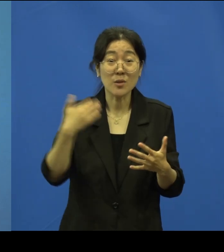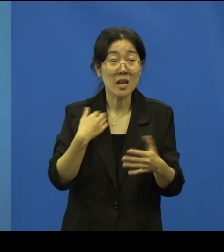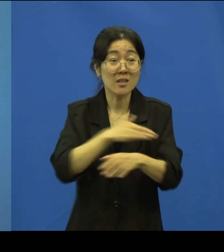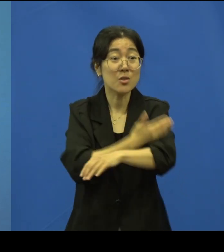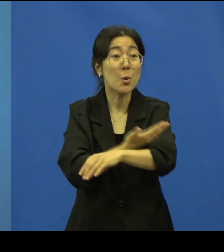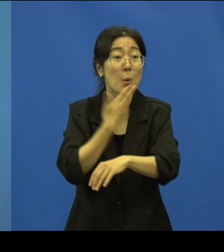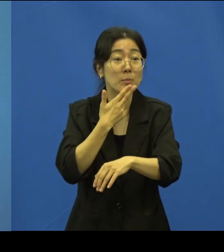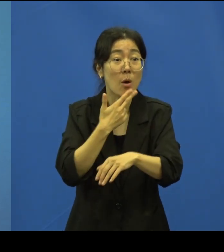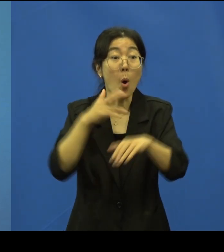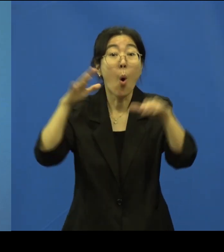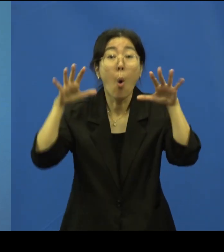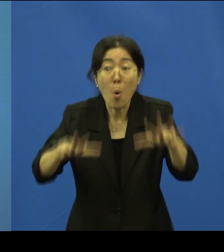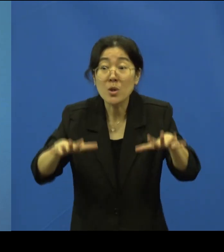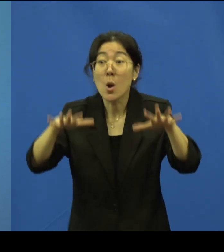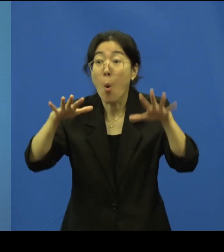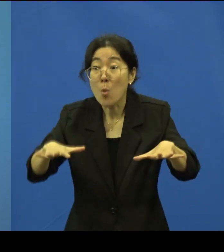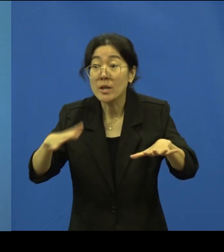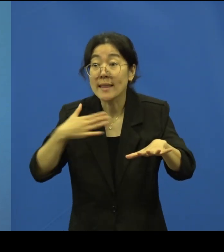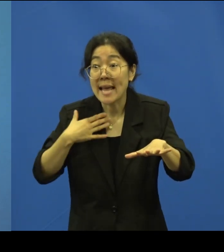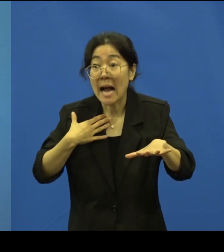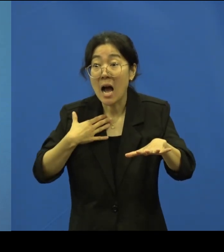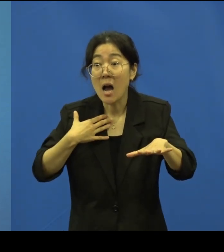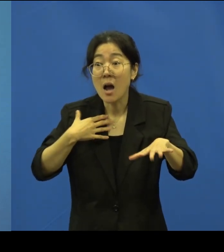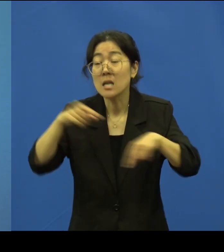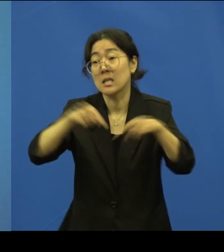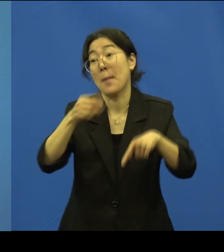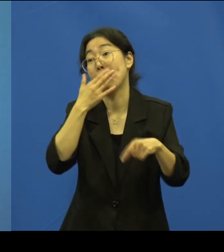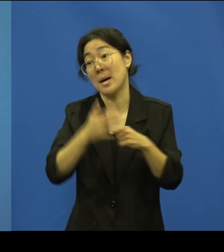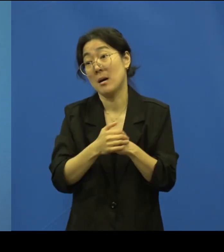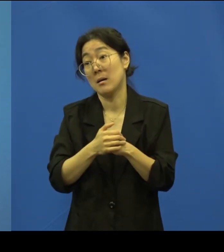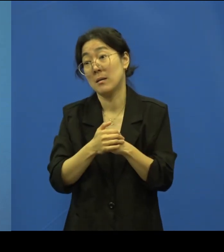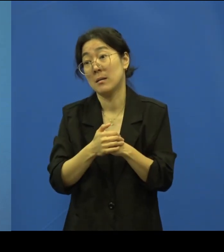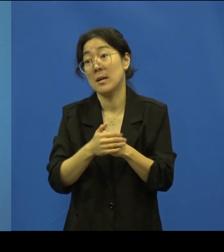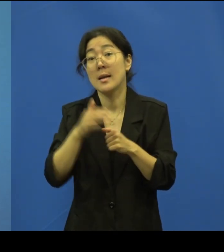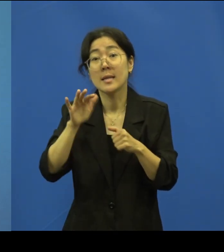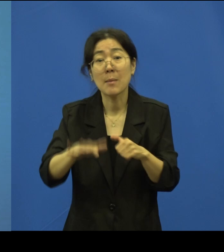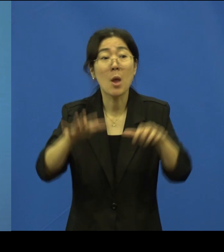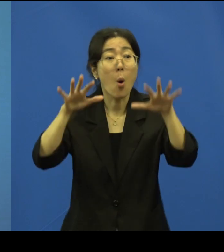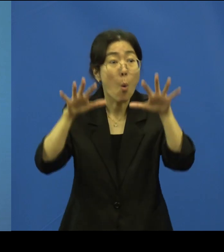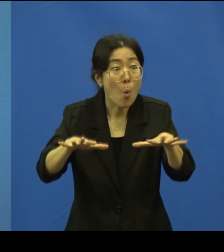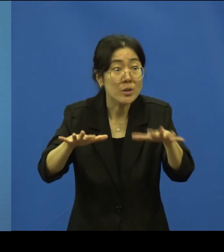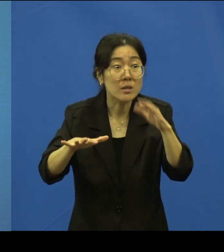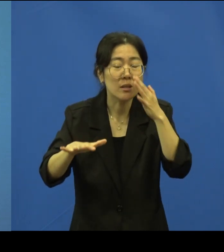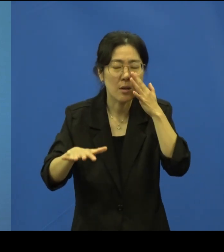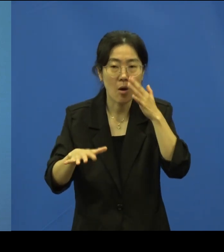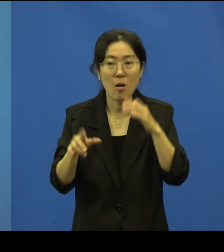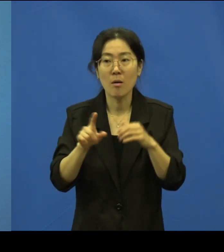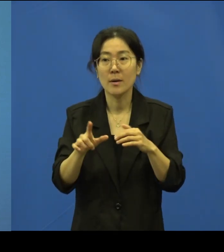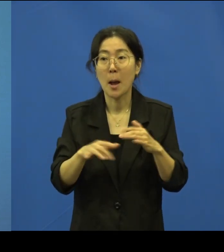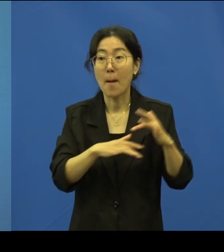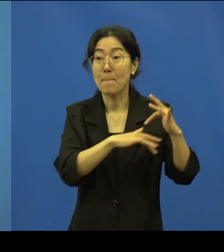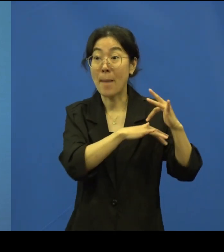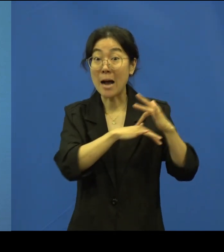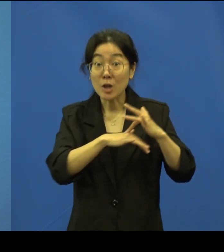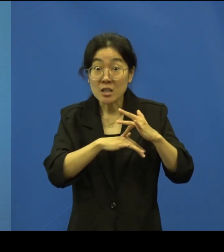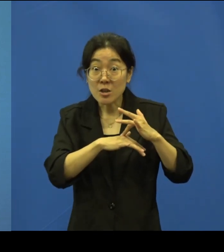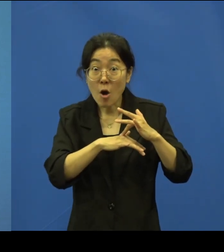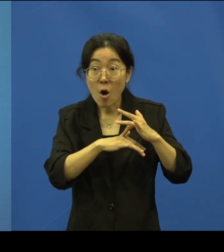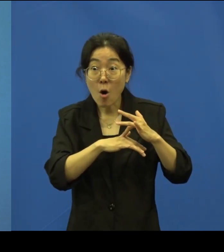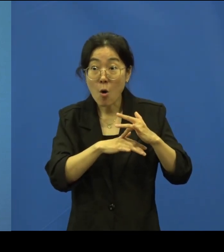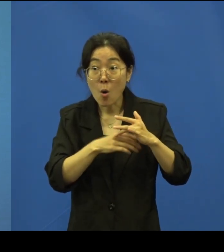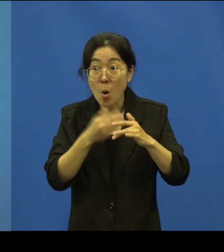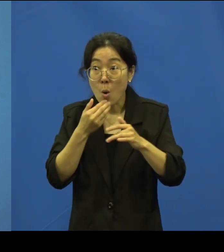오늘이 모여서 미래를 이루는 것입니다. 그러니까 마귀가 공격하는 것은 어제도